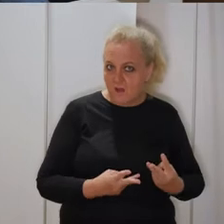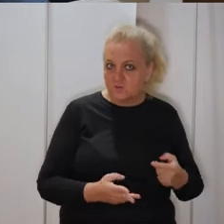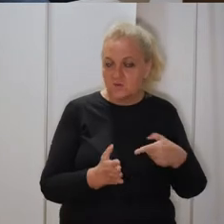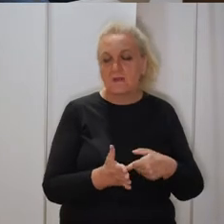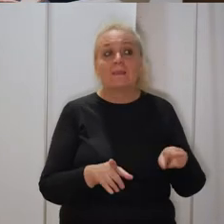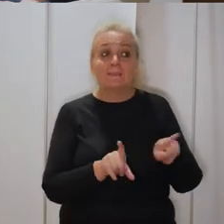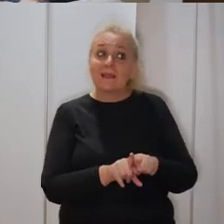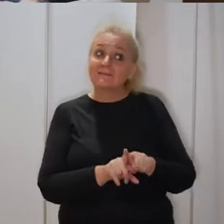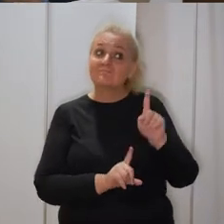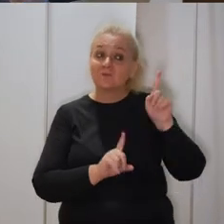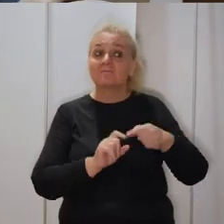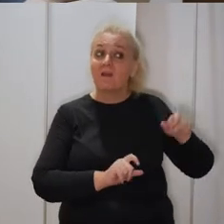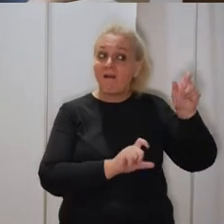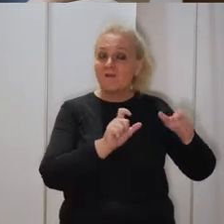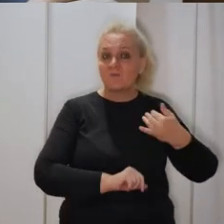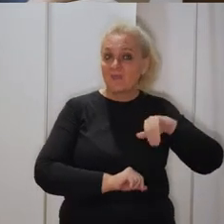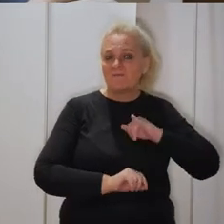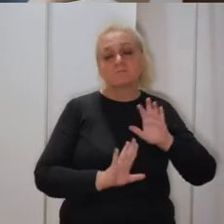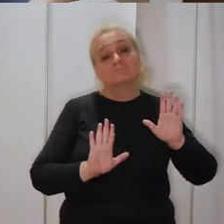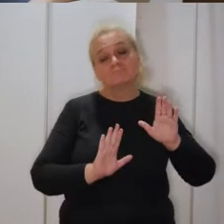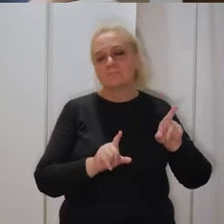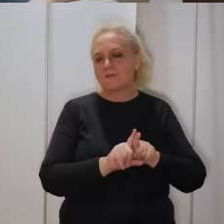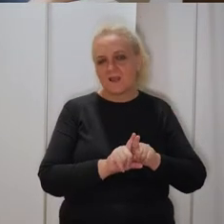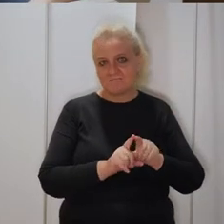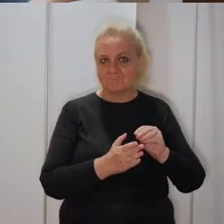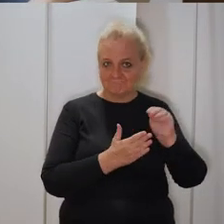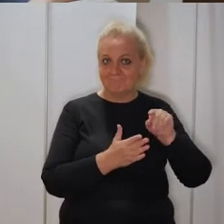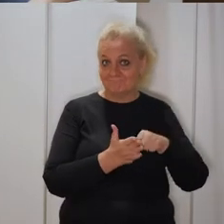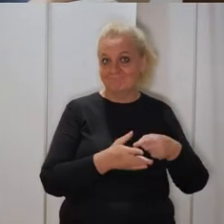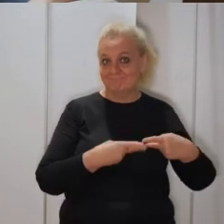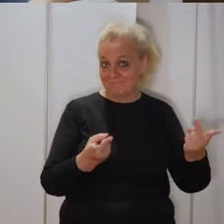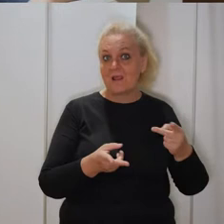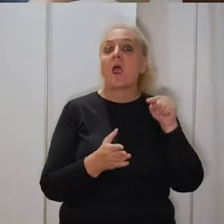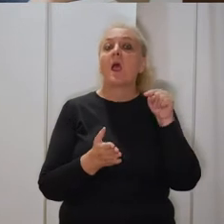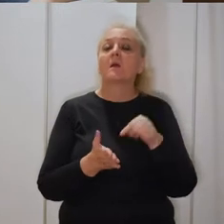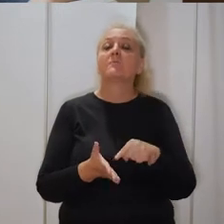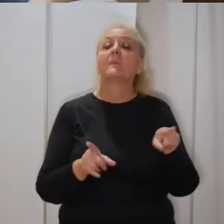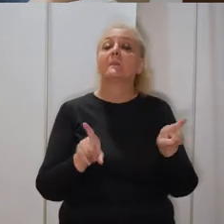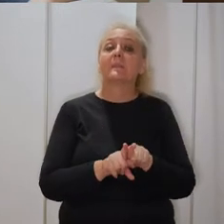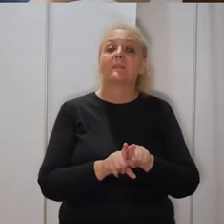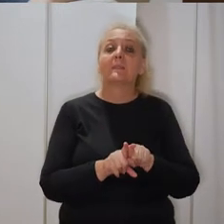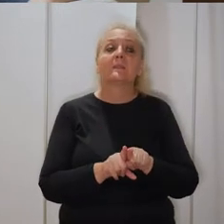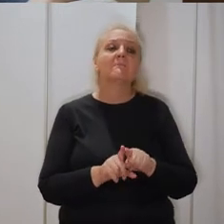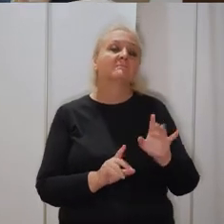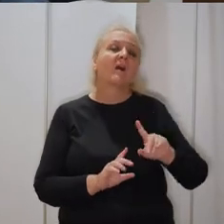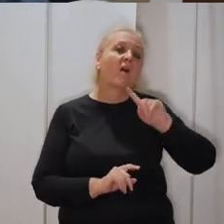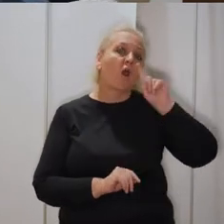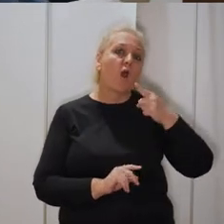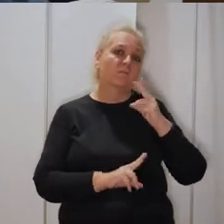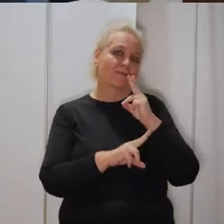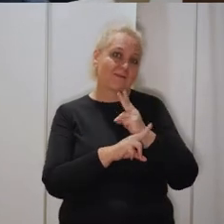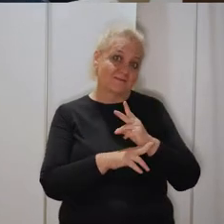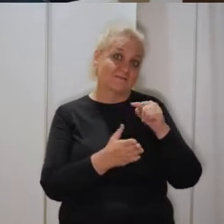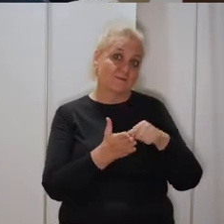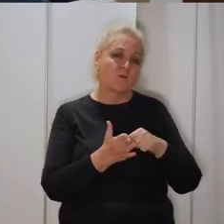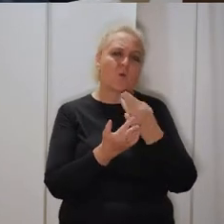też niewygodnych dla niektórych osób, to jest to też niezależna forma komiksu, gdzie gromadzą